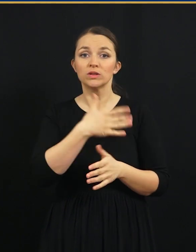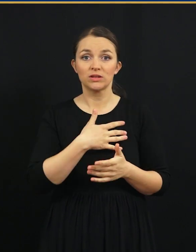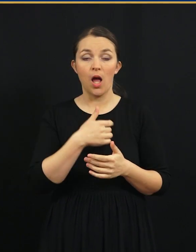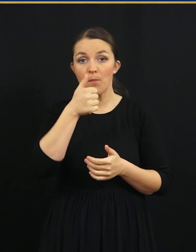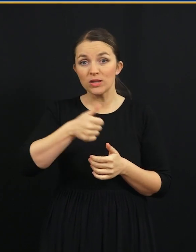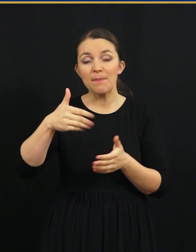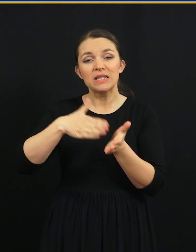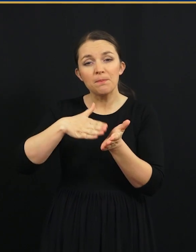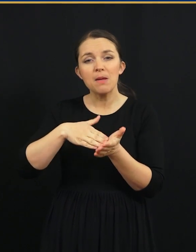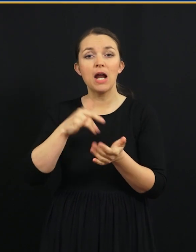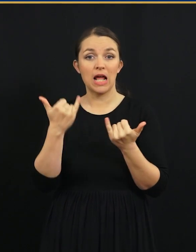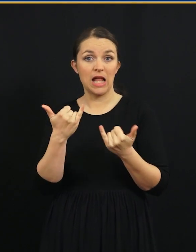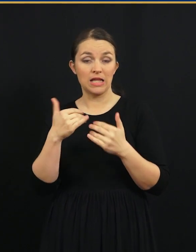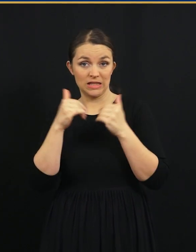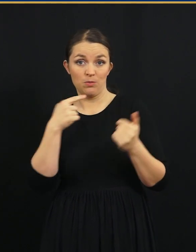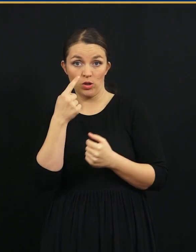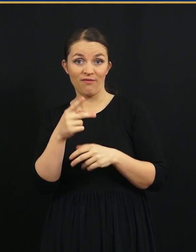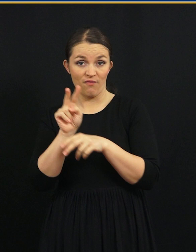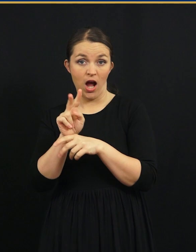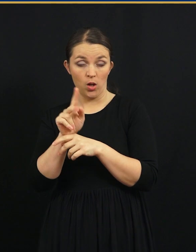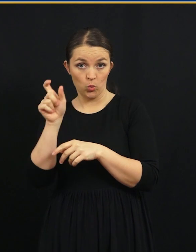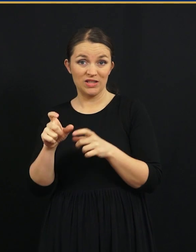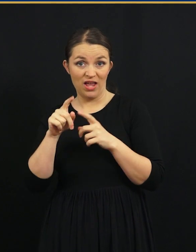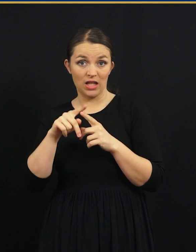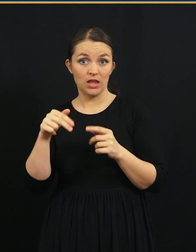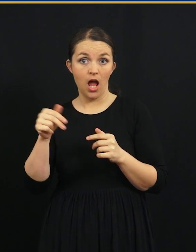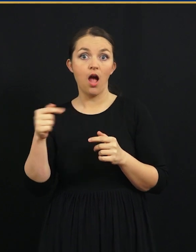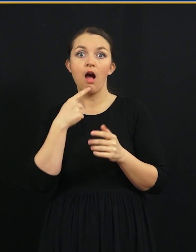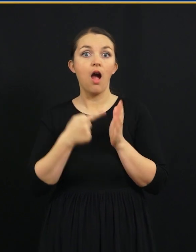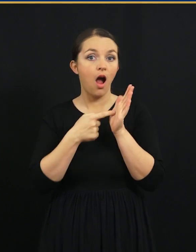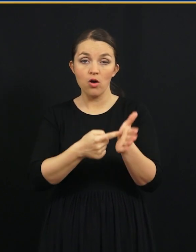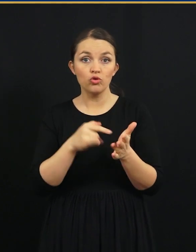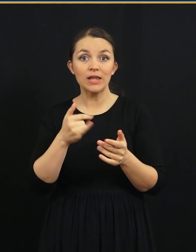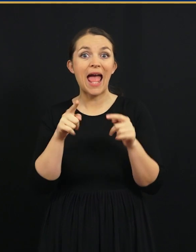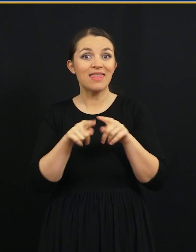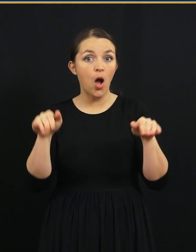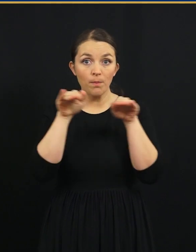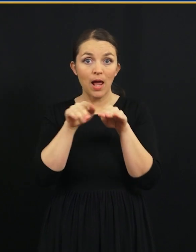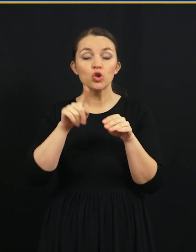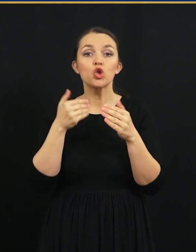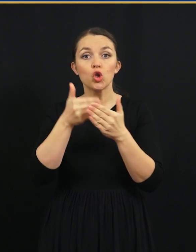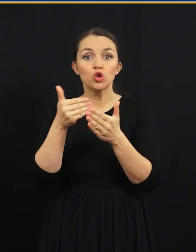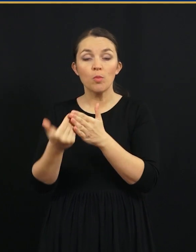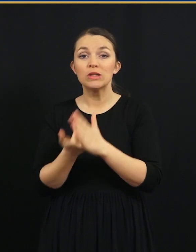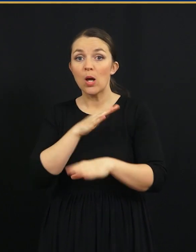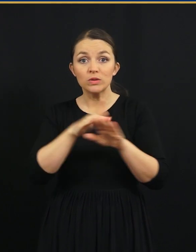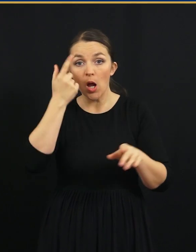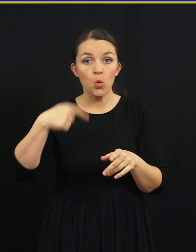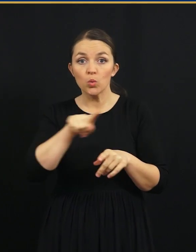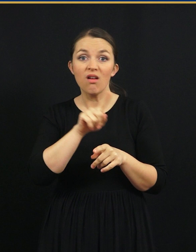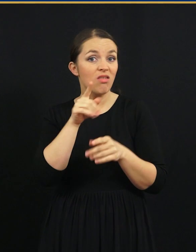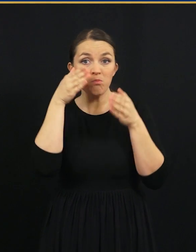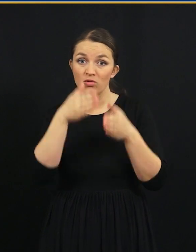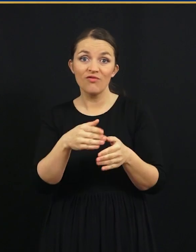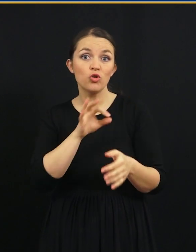vse. Posamezni primeri, ki jih je danes izpostavil varuh Svetina, kažejo na to, da se enakopravnosti in dostopnosti za vse